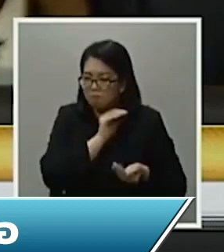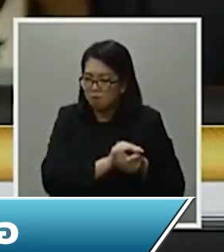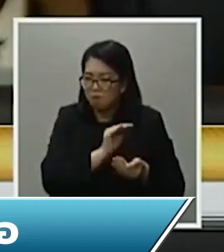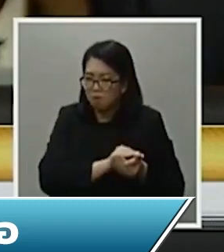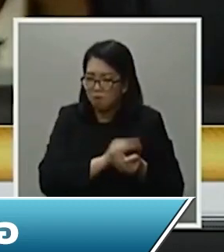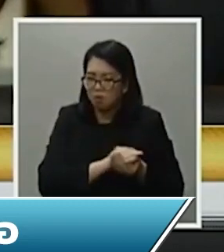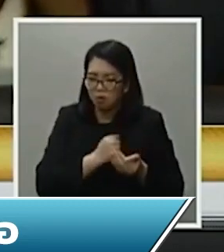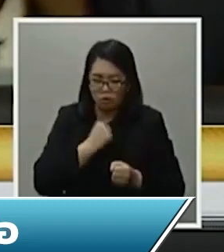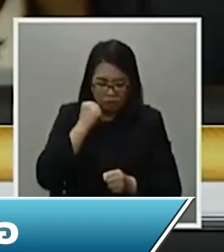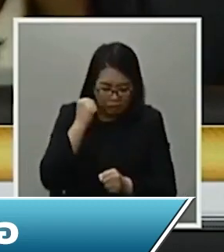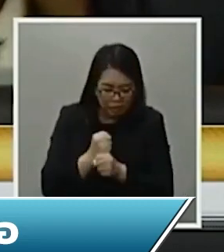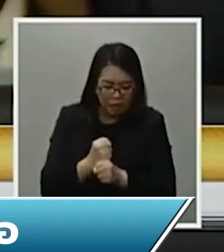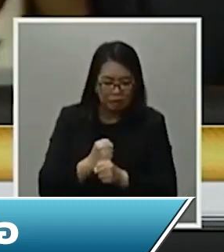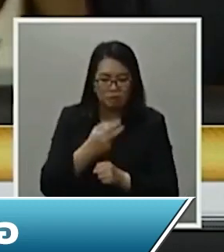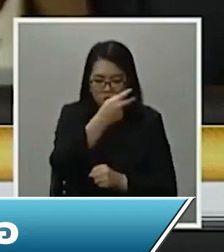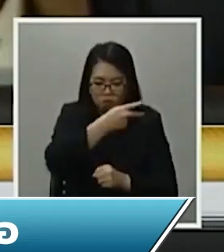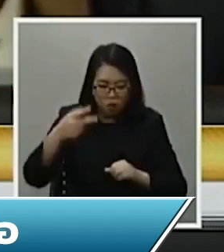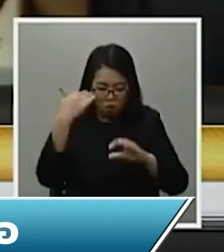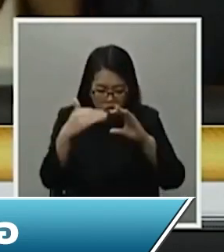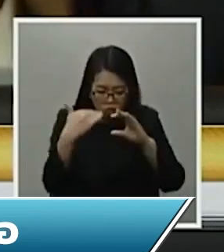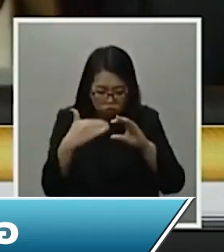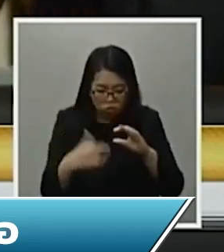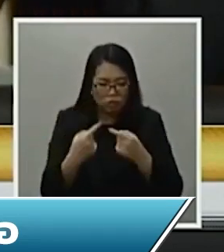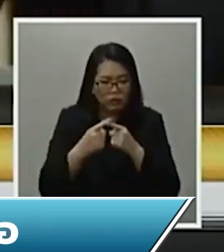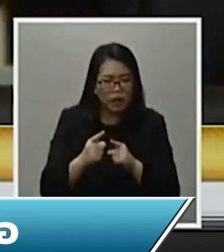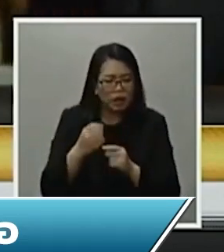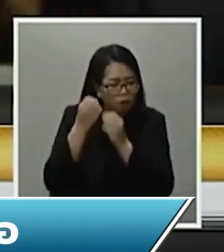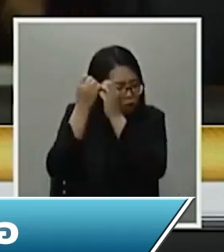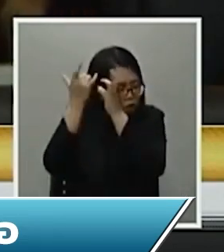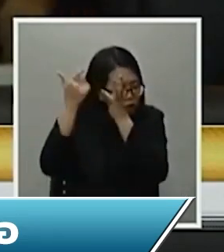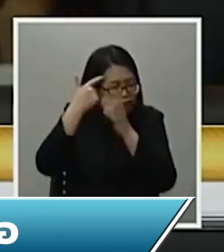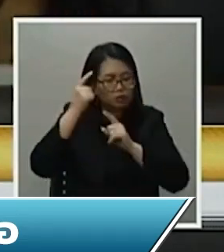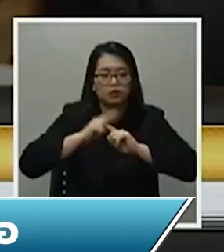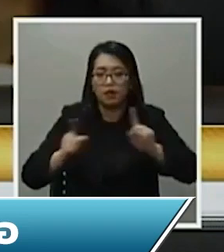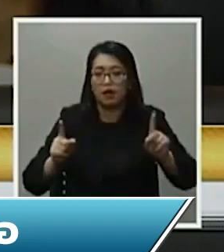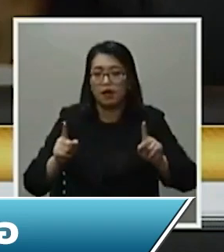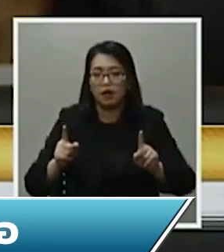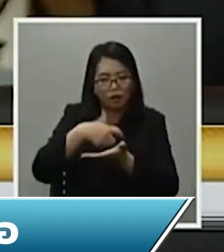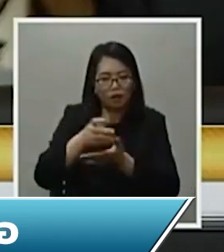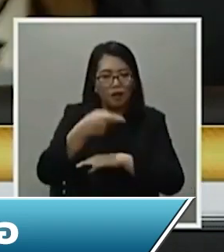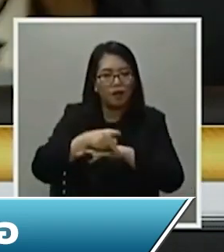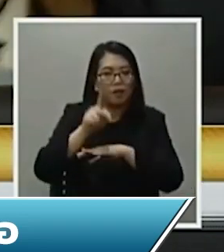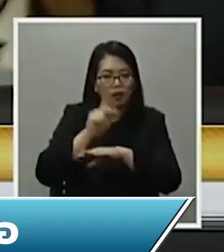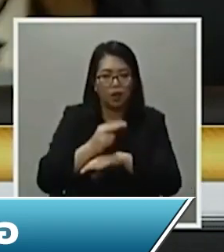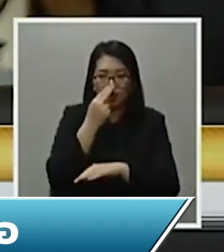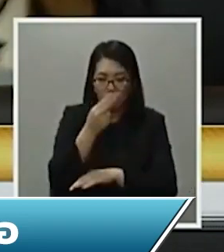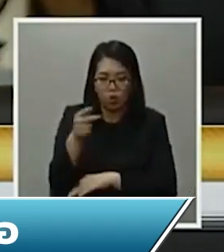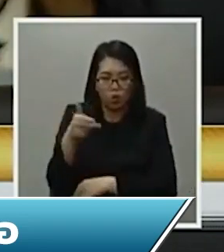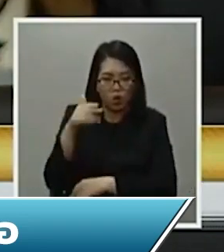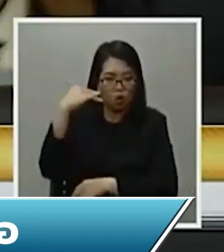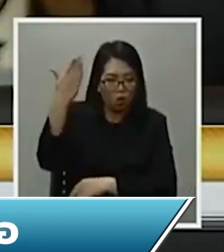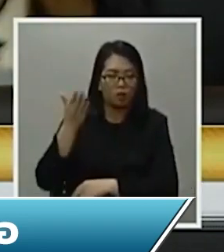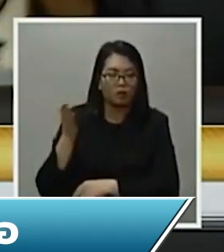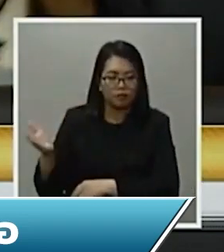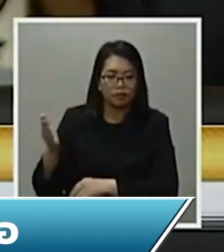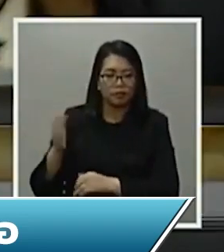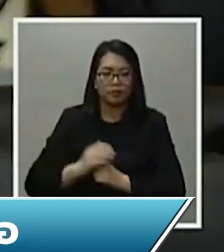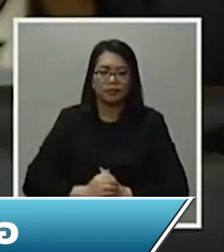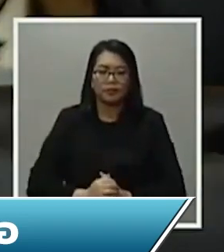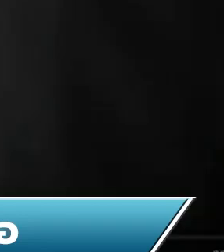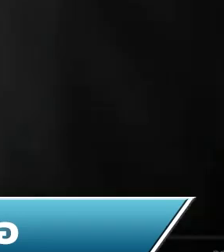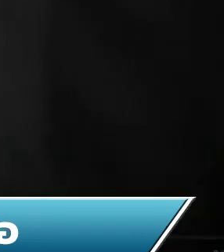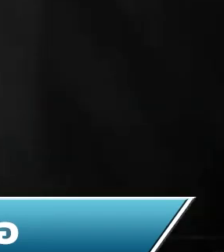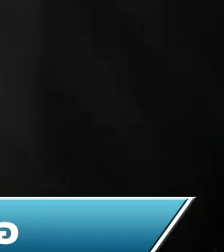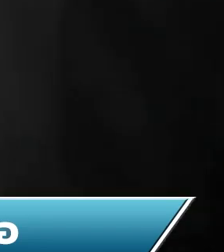ทำหน้าที่แบบนี้ทั้งที่ความฝันของเขามันไม่ใช่แบบนี้ให้ผมฟังดูคลิปนี้ครับท่านประธานดูเพลินนะผมยืนยัน ตอ